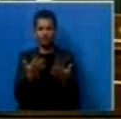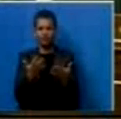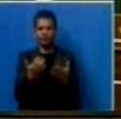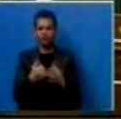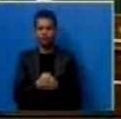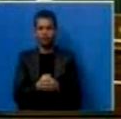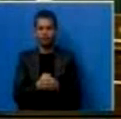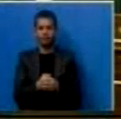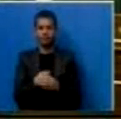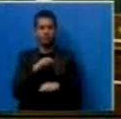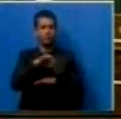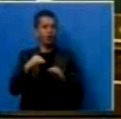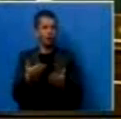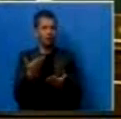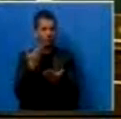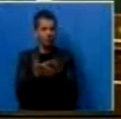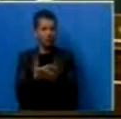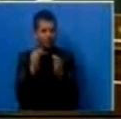projekt propozim.